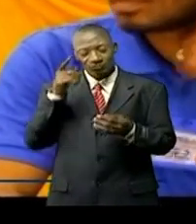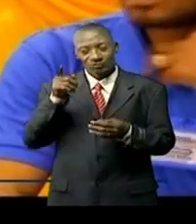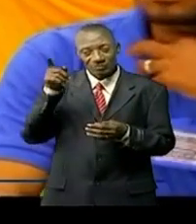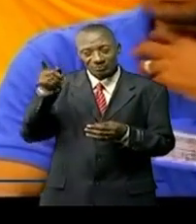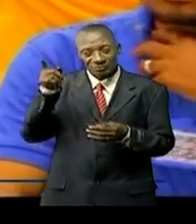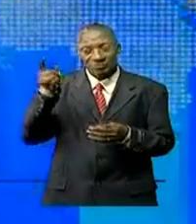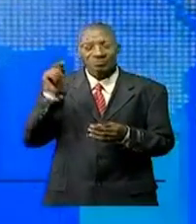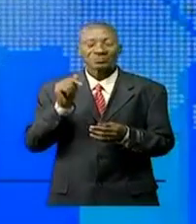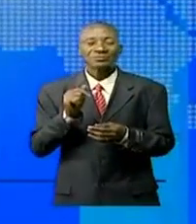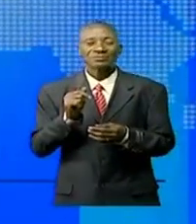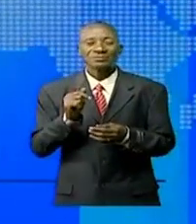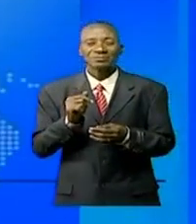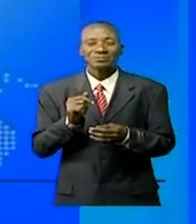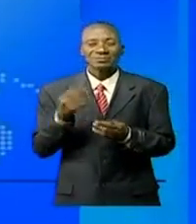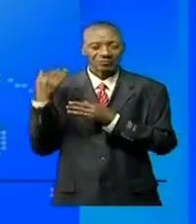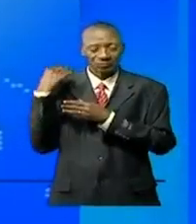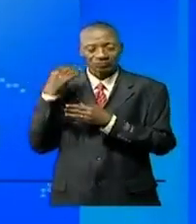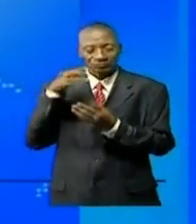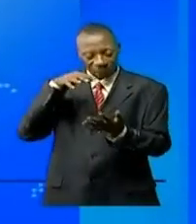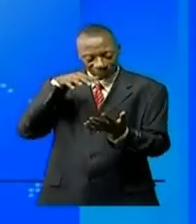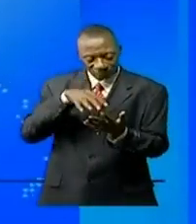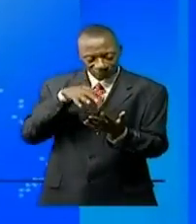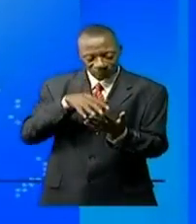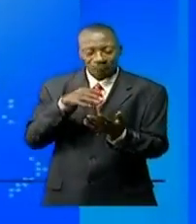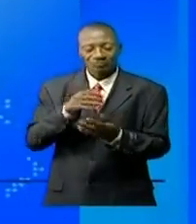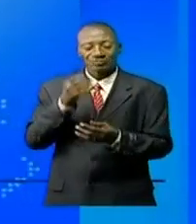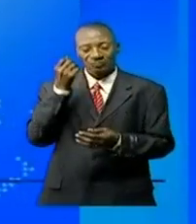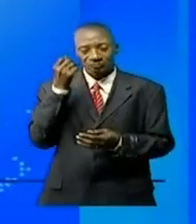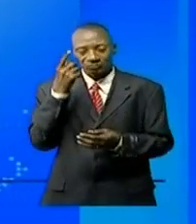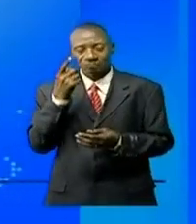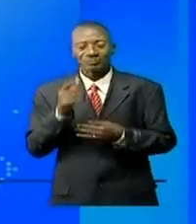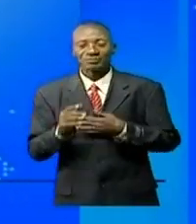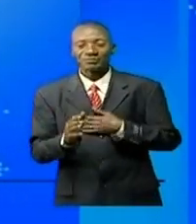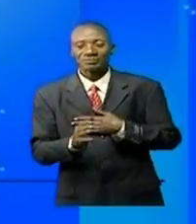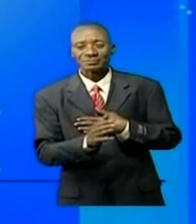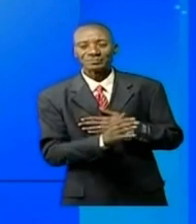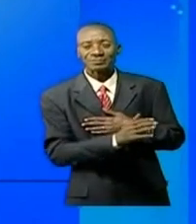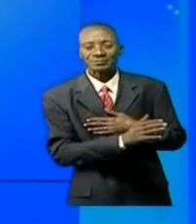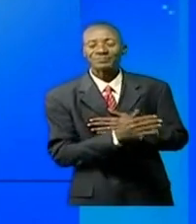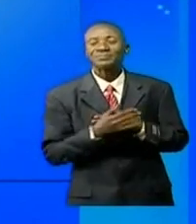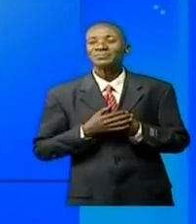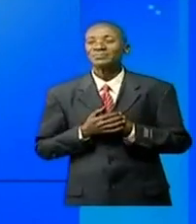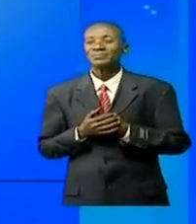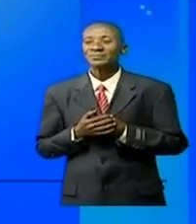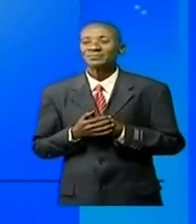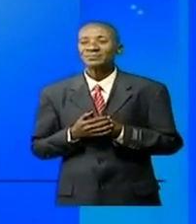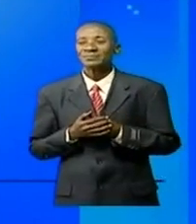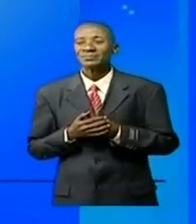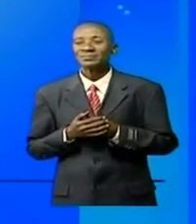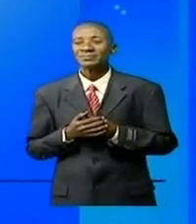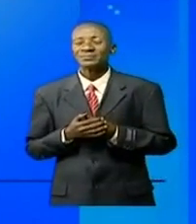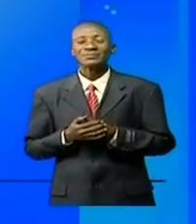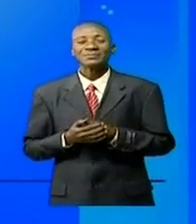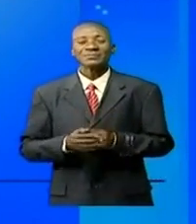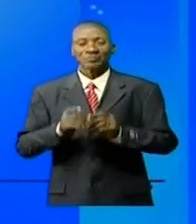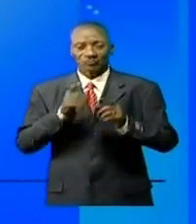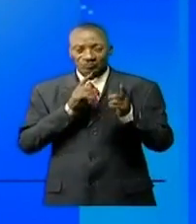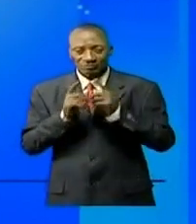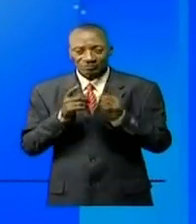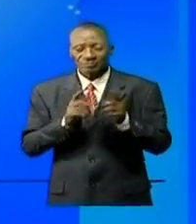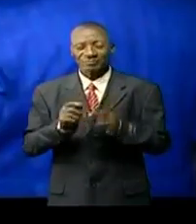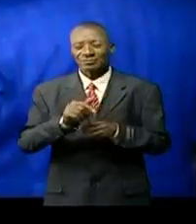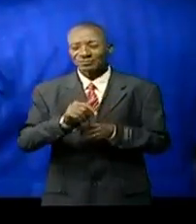bureaux provinciaux. Une matinée d'échange a eu lieu le week-end dernier entre les hommes de science. Suivez ce